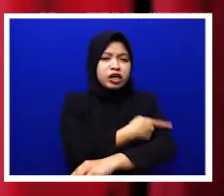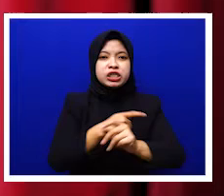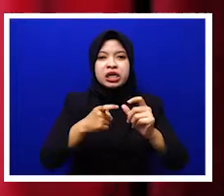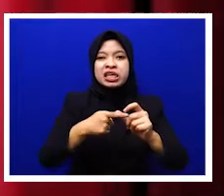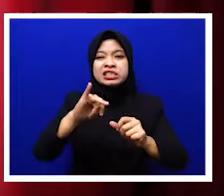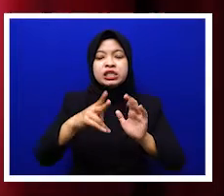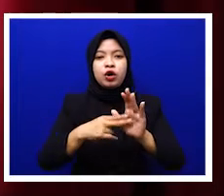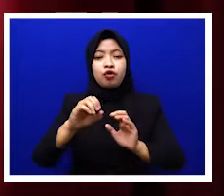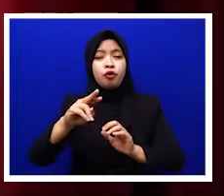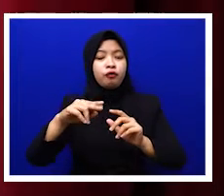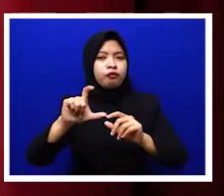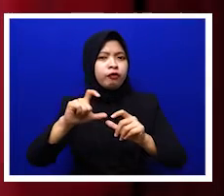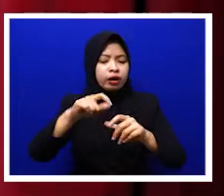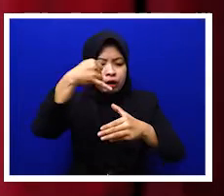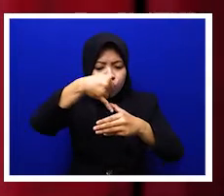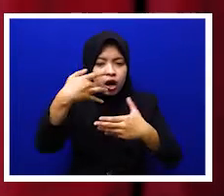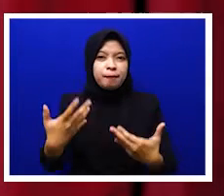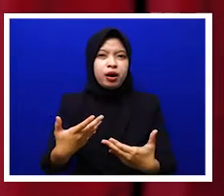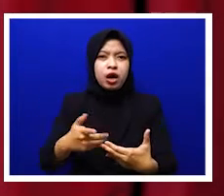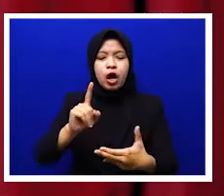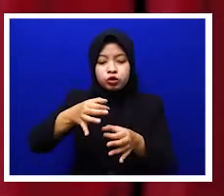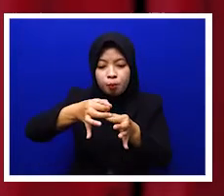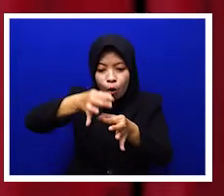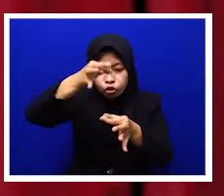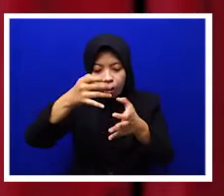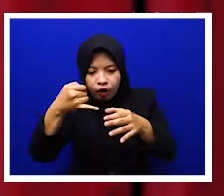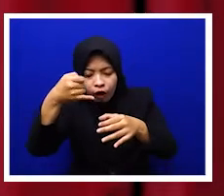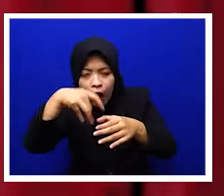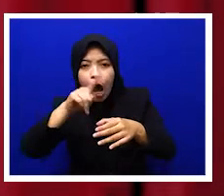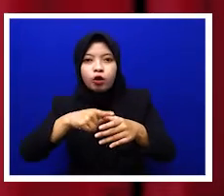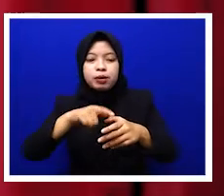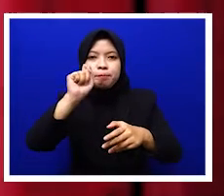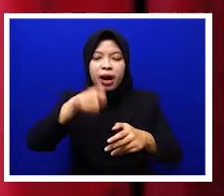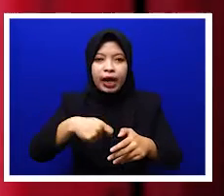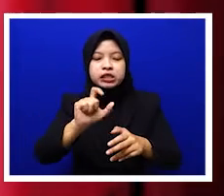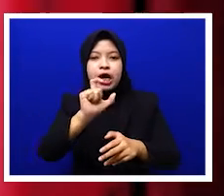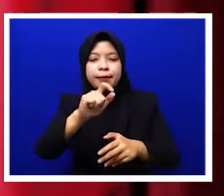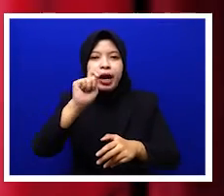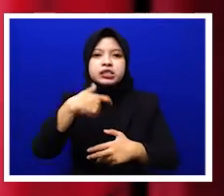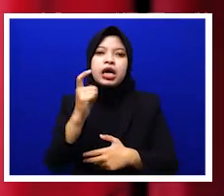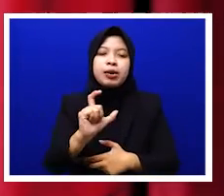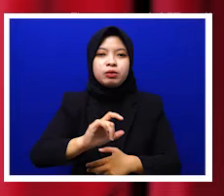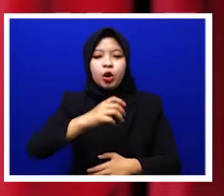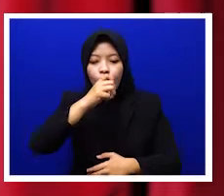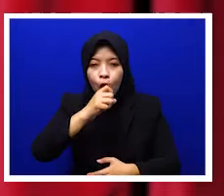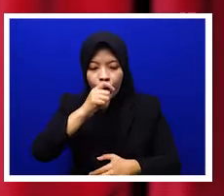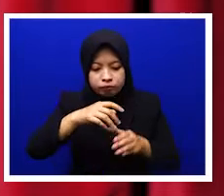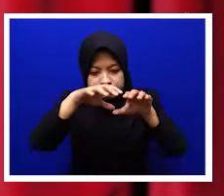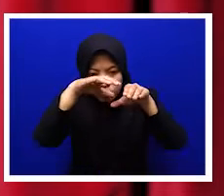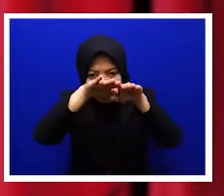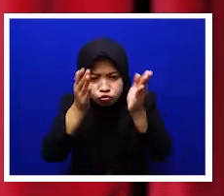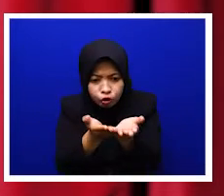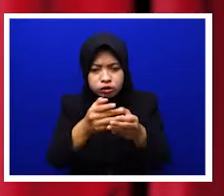Sinovac-nya, panduan-panduannya ya. Harusnya emang kayaknya di botol vaksinnya tuh ada petunjuk penggunaan tuh, kayak obat-obat batuk kan di dusnya ada